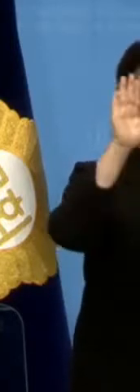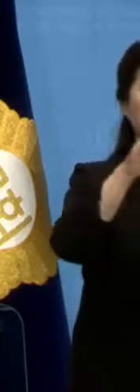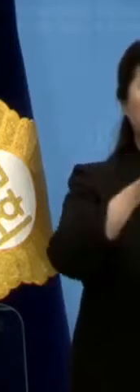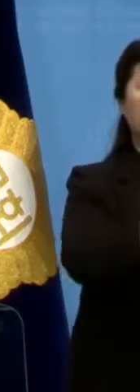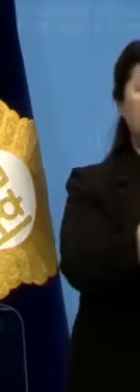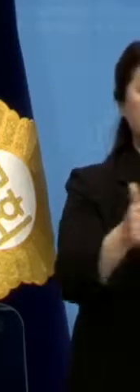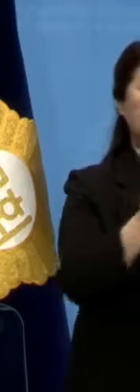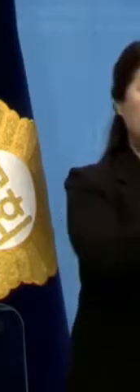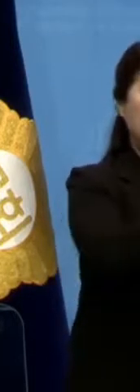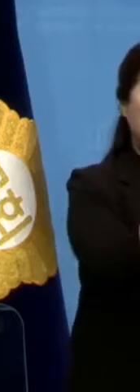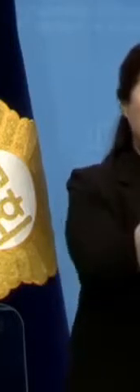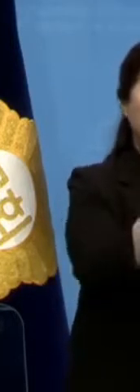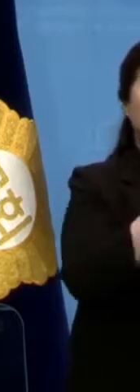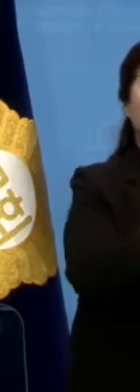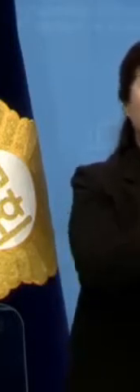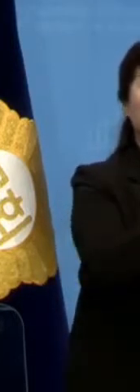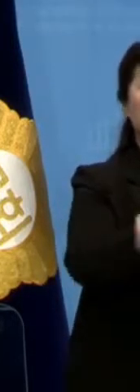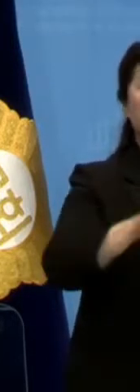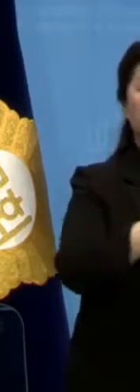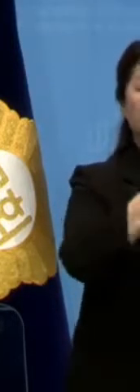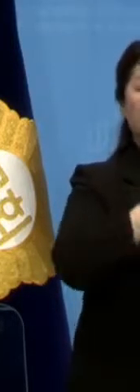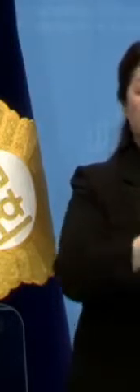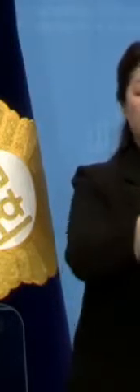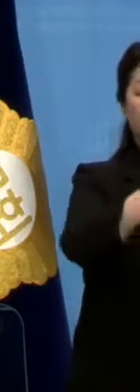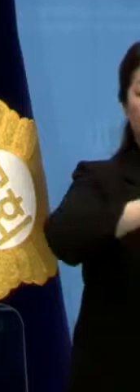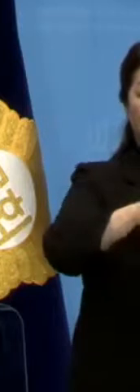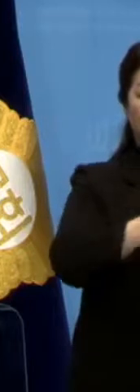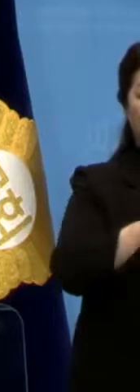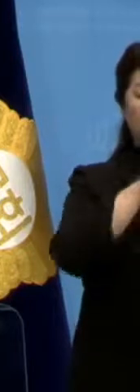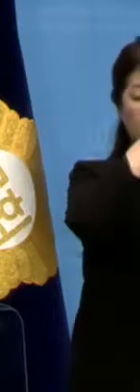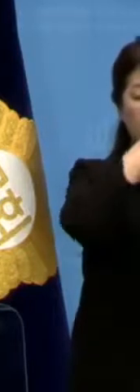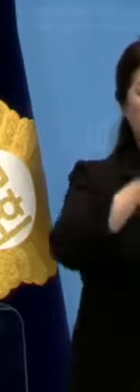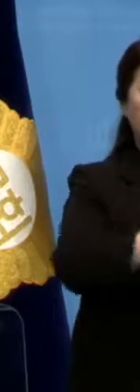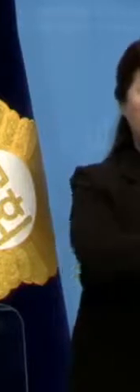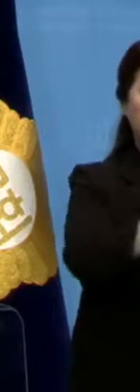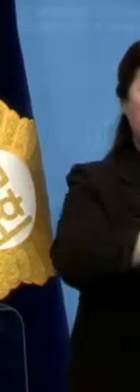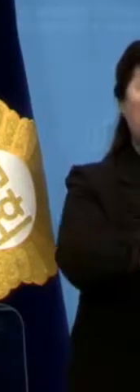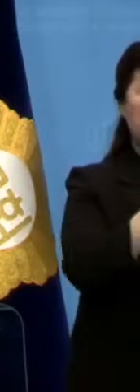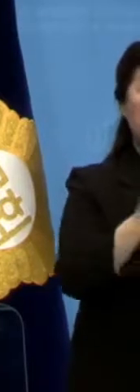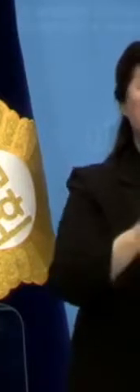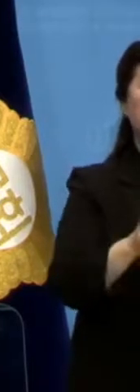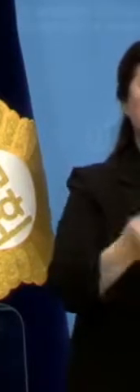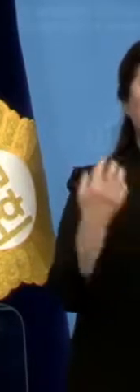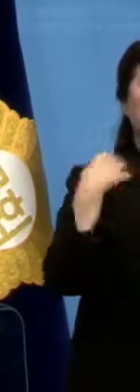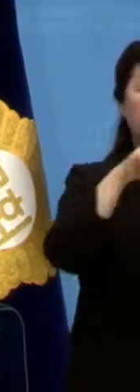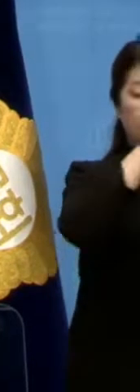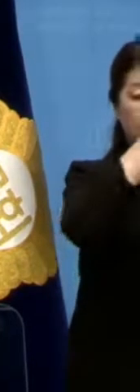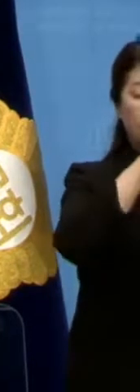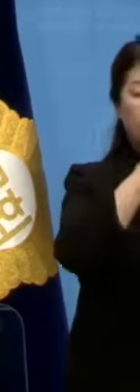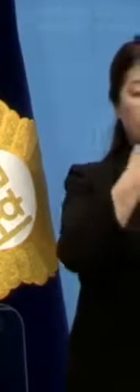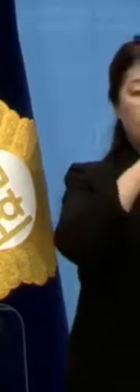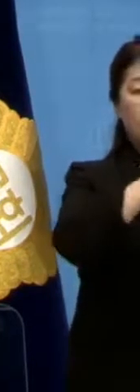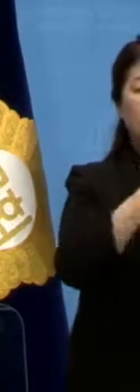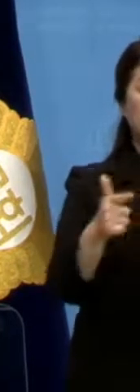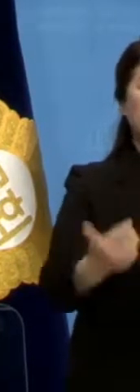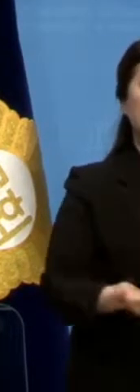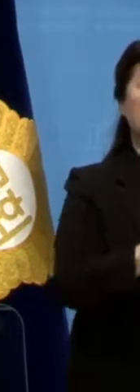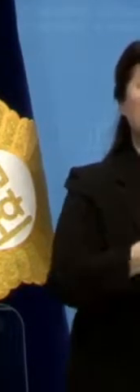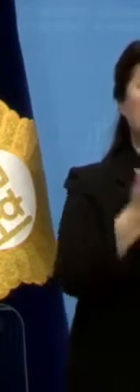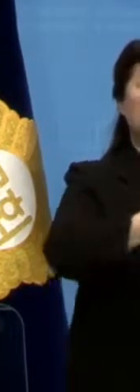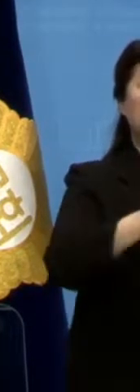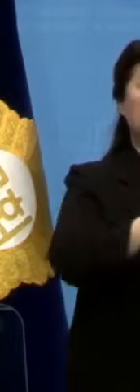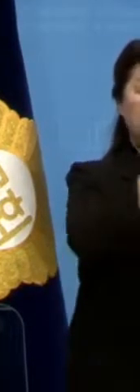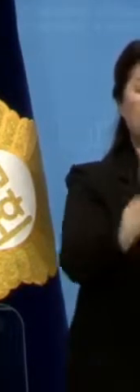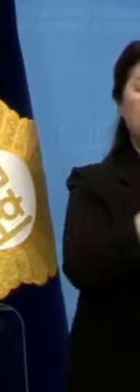등 분야별로 코로나 위기 극복, 경제 활력, 민생 부담 경감, 공정사회 실현,